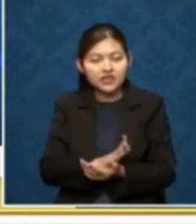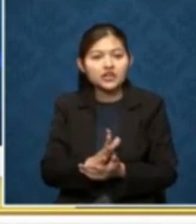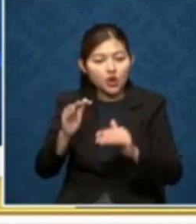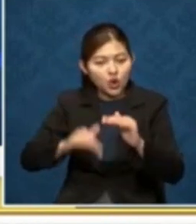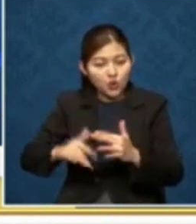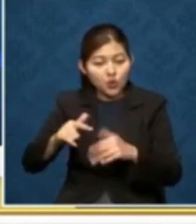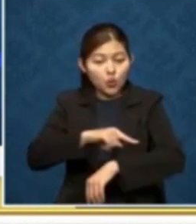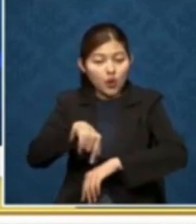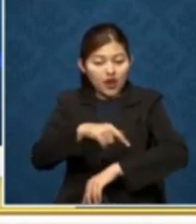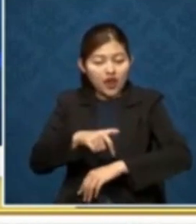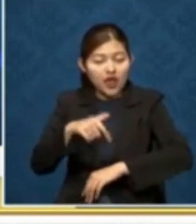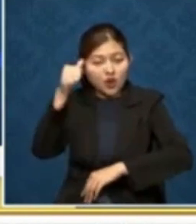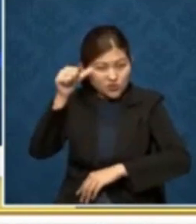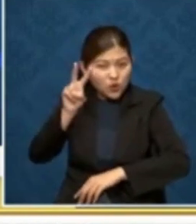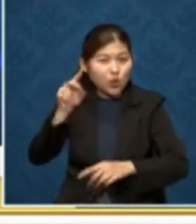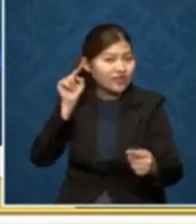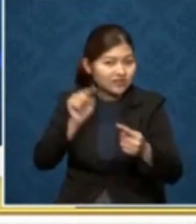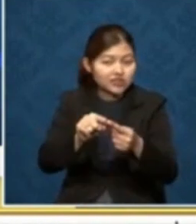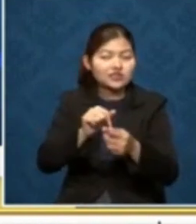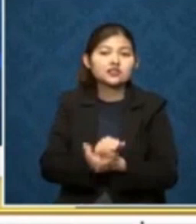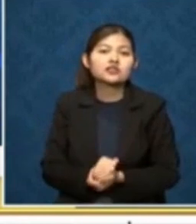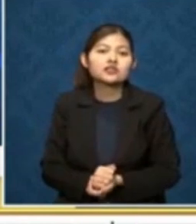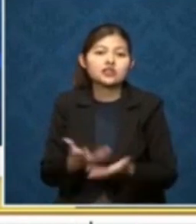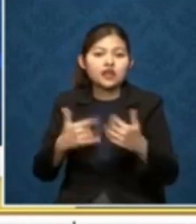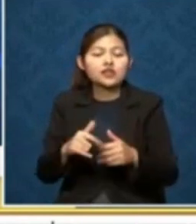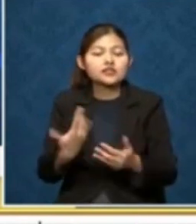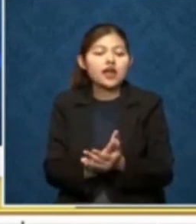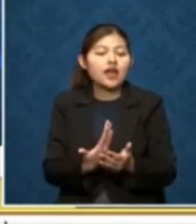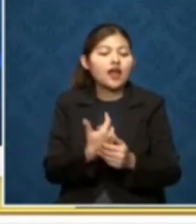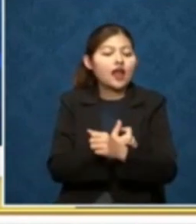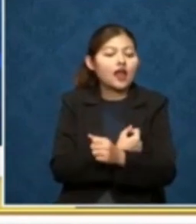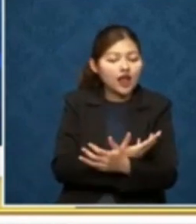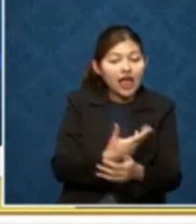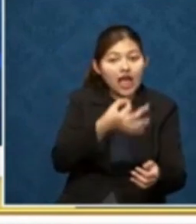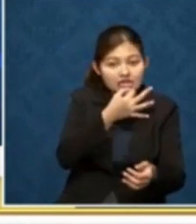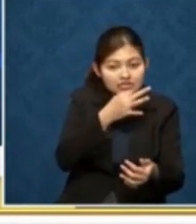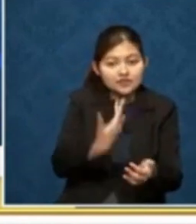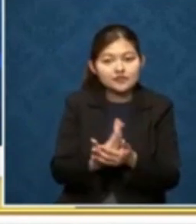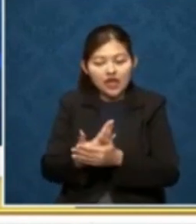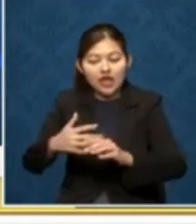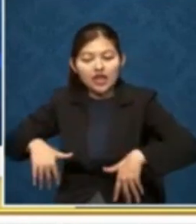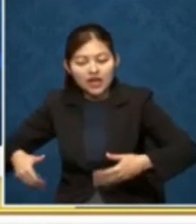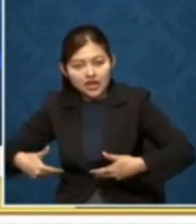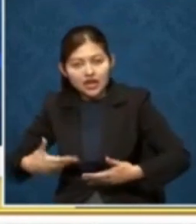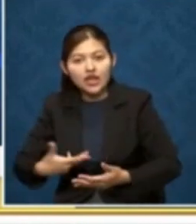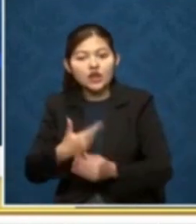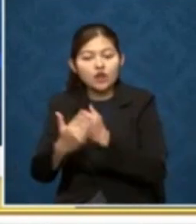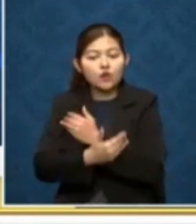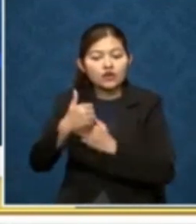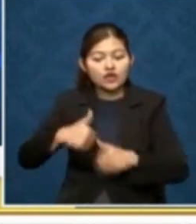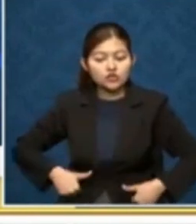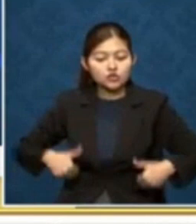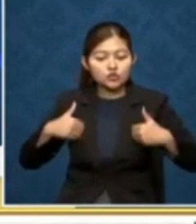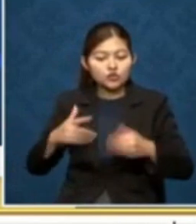ง2วันนะคะเพื่อความสะดวกรวดเร็วลดต้นทุนโลจิสติกสร้างงานสร้างรายได้กระจายความเจริญสู่พื้นที่นำโอกาสและคุณภาพ